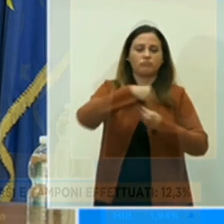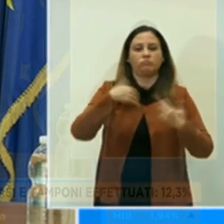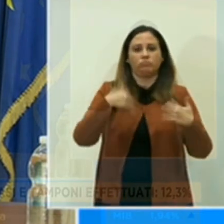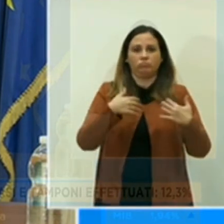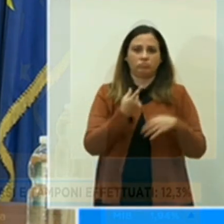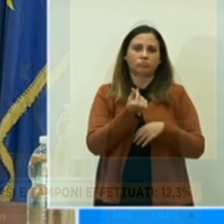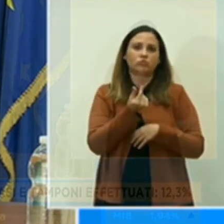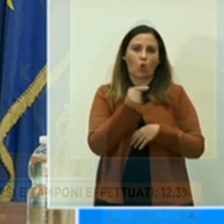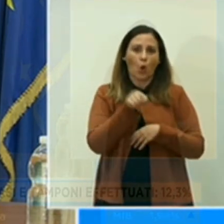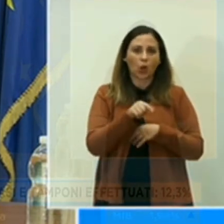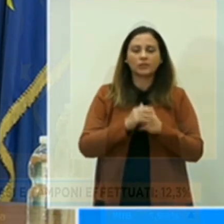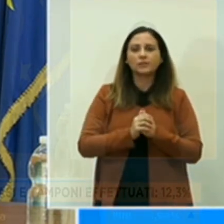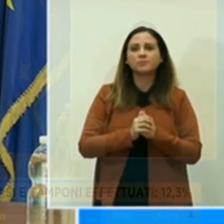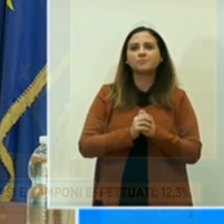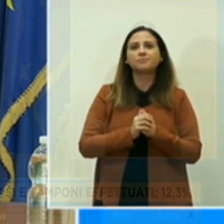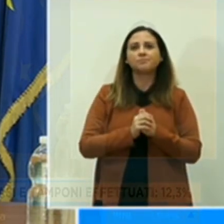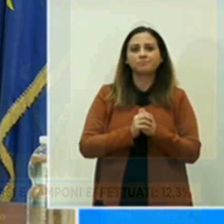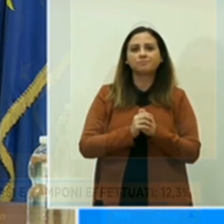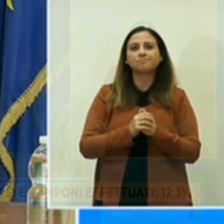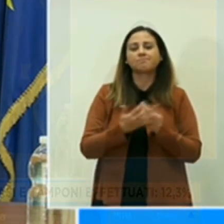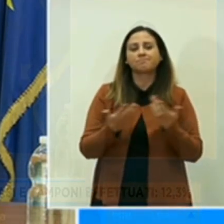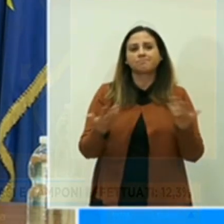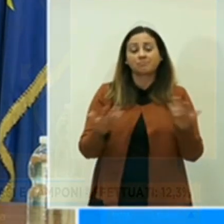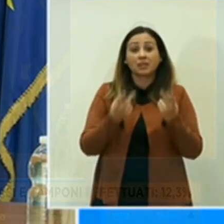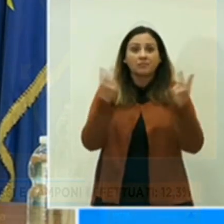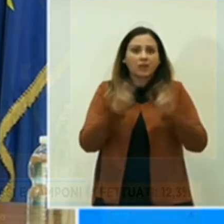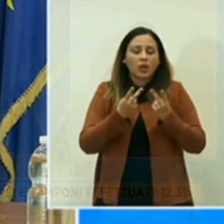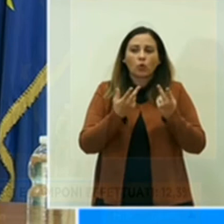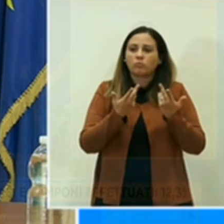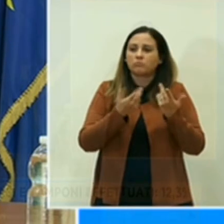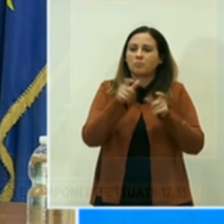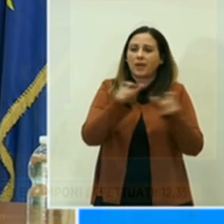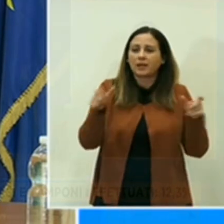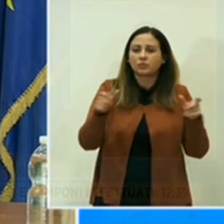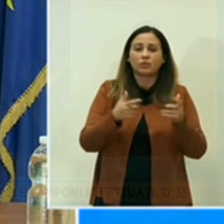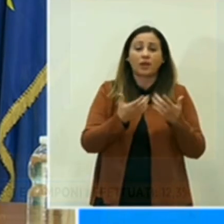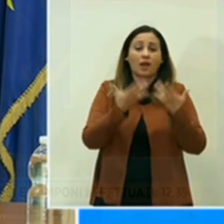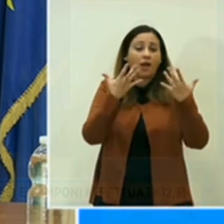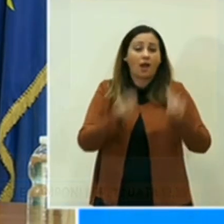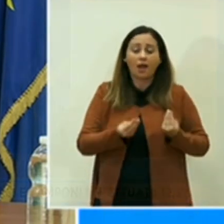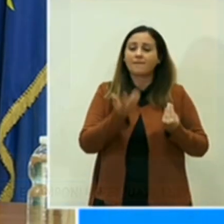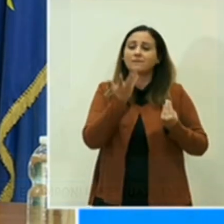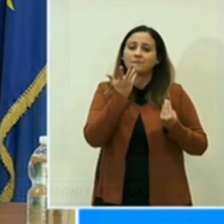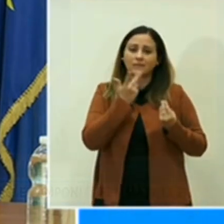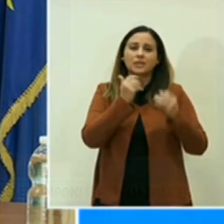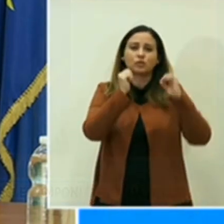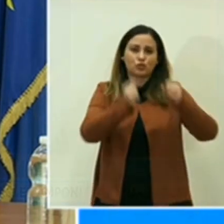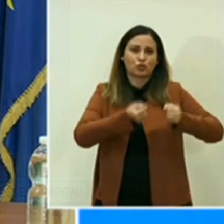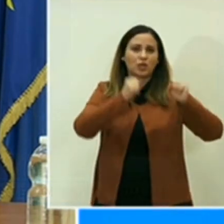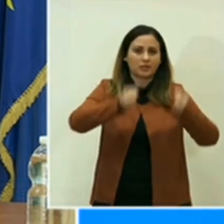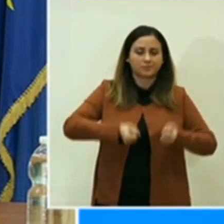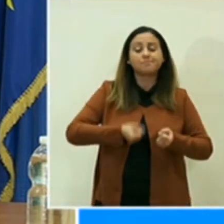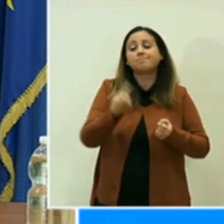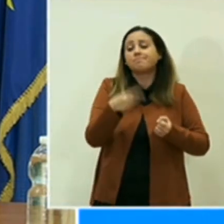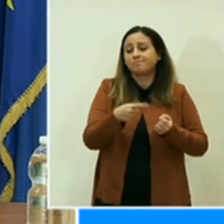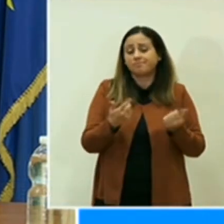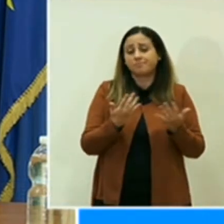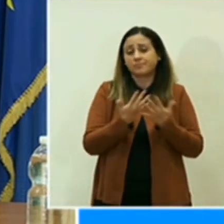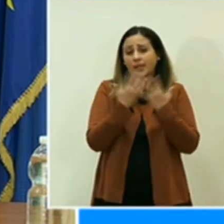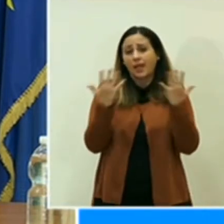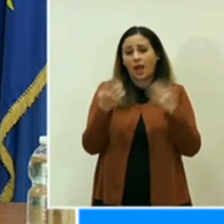E c'è anche tanta gente che evidentemente ama sciare, insomma, questo è logico. D'altra parte,